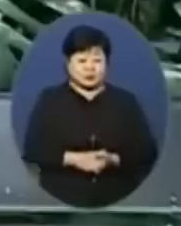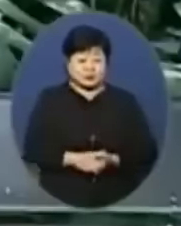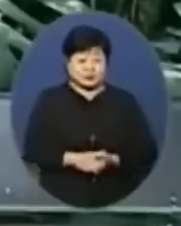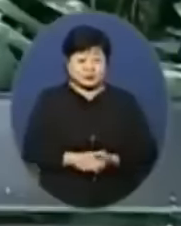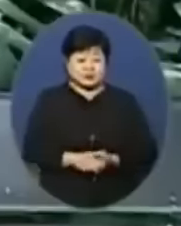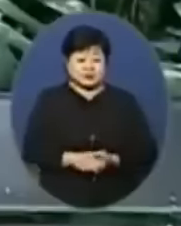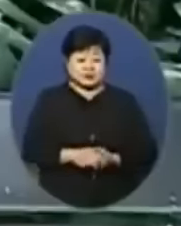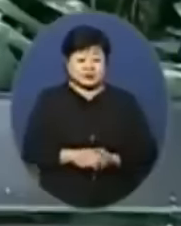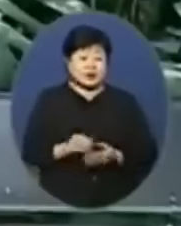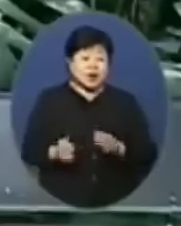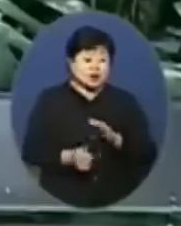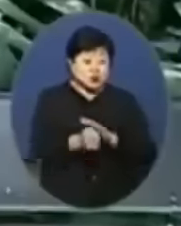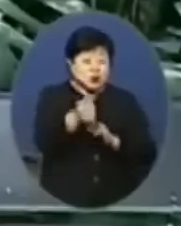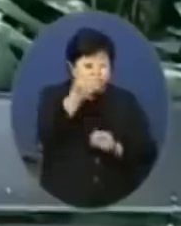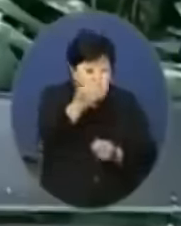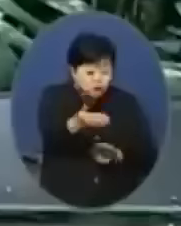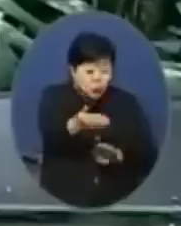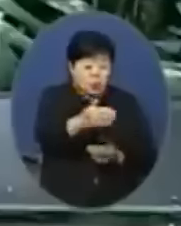소망을 주고